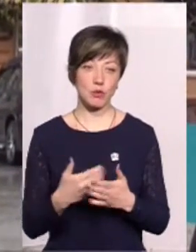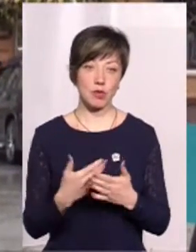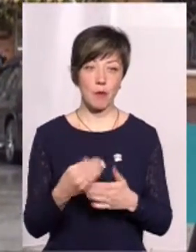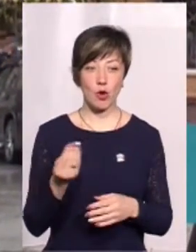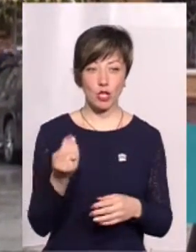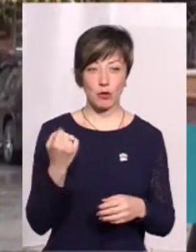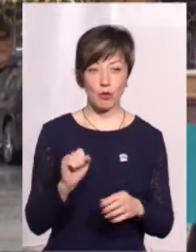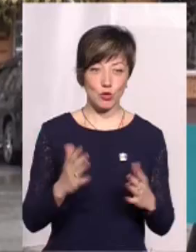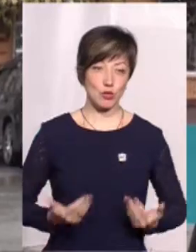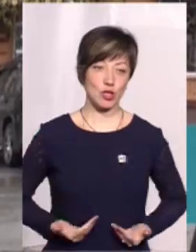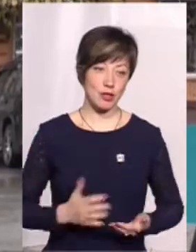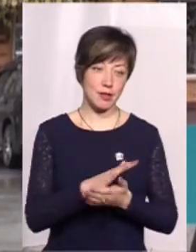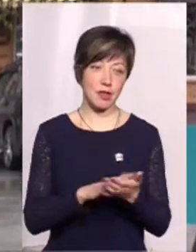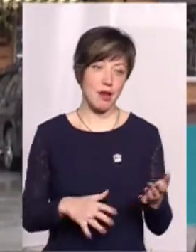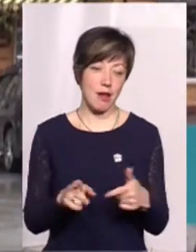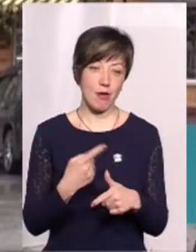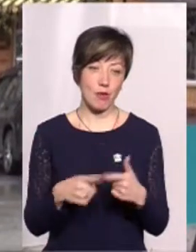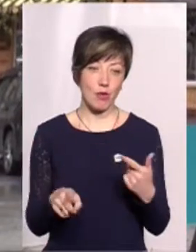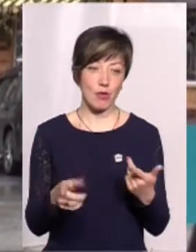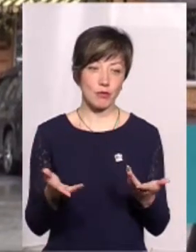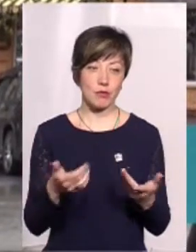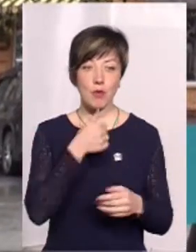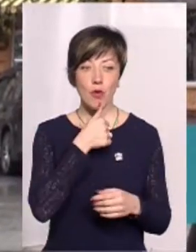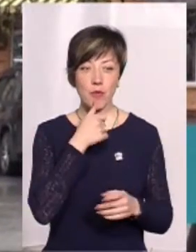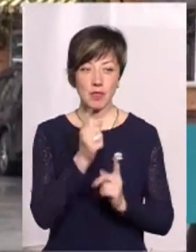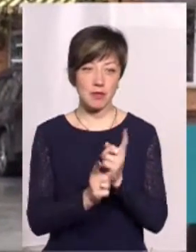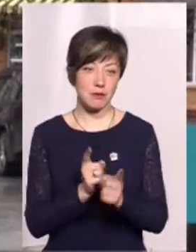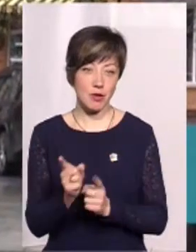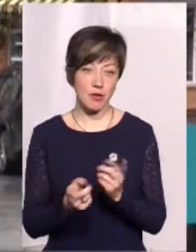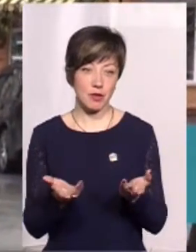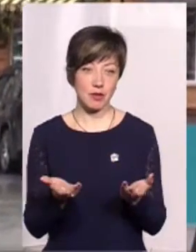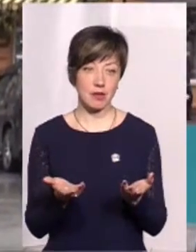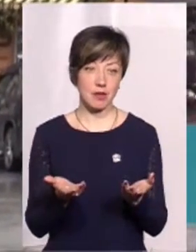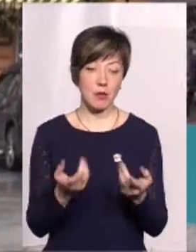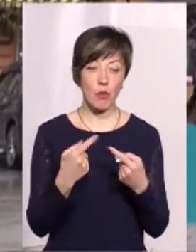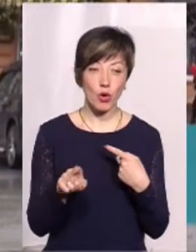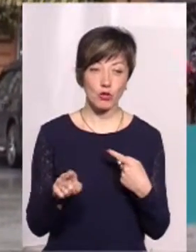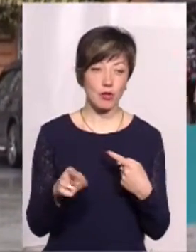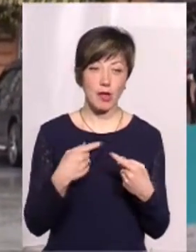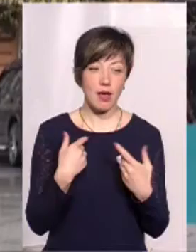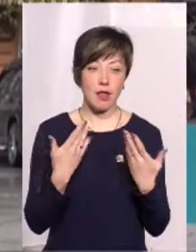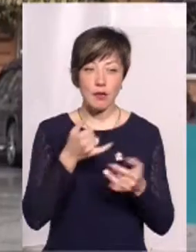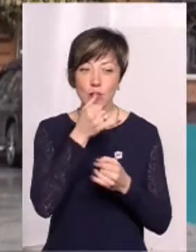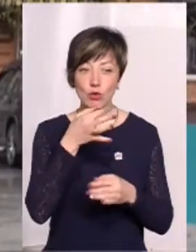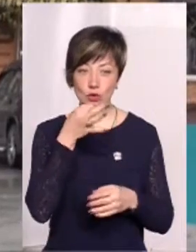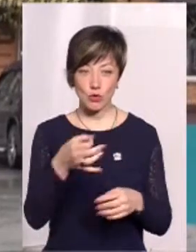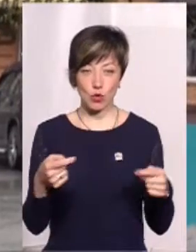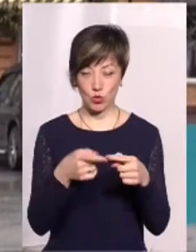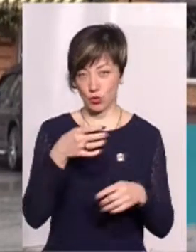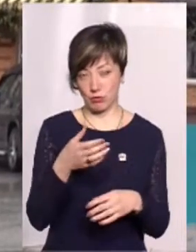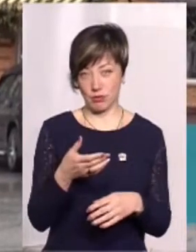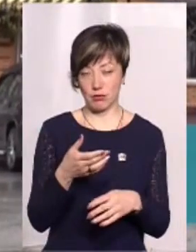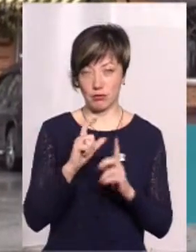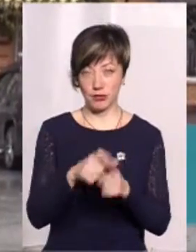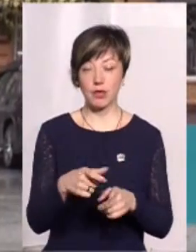то будемо жити так, як жили, або будемо пробувати щось змінювати по-іншому. Я не можу вам точно зараз сказати, але